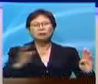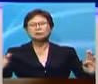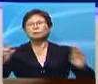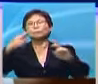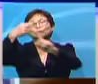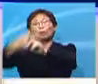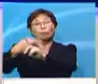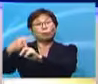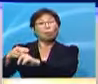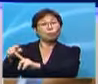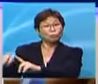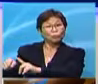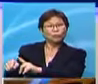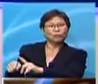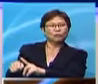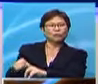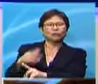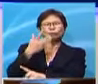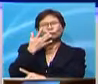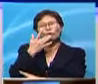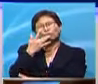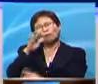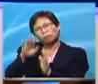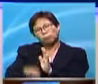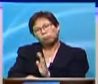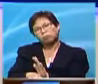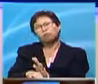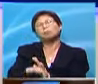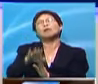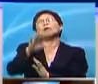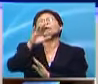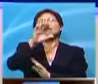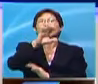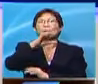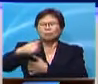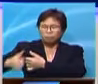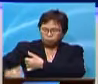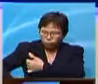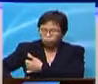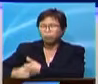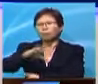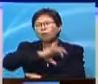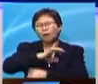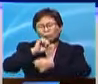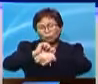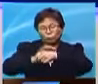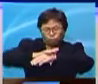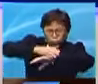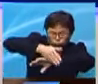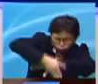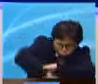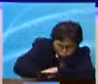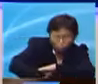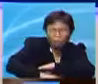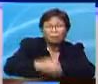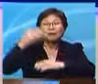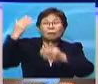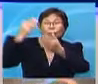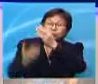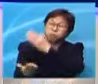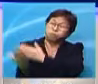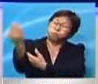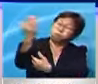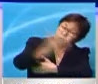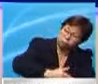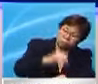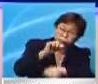Ramadan bukan sahaja golongan kurang bernasib baik anggota keselamatan dan mereka yang bertugas pada larut malam hingga ke pagi tidak dilupakan tidak